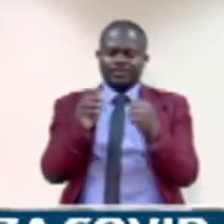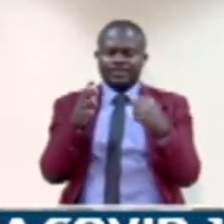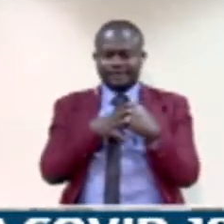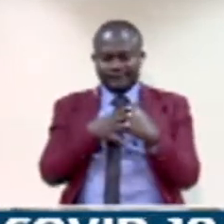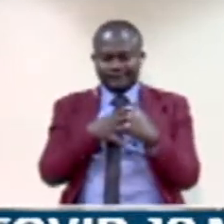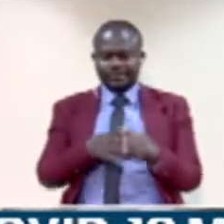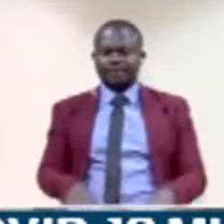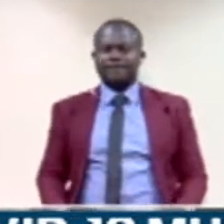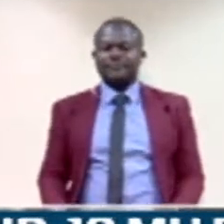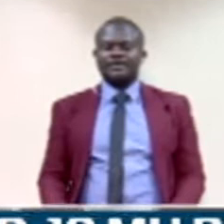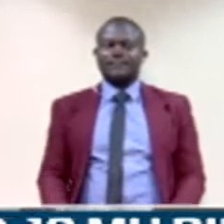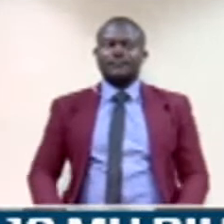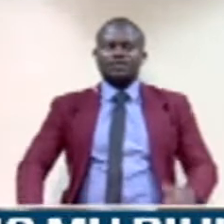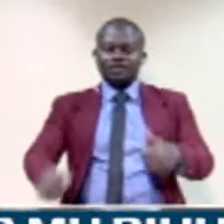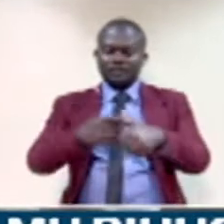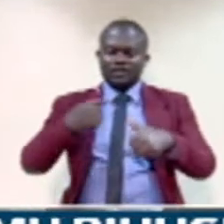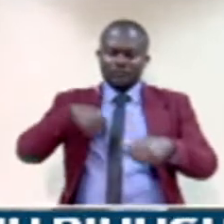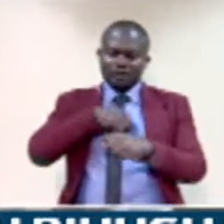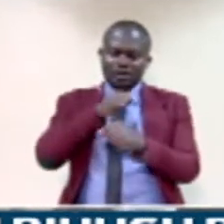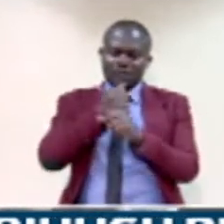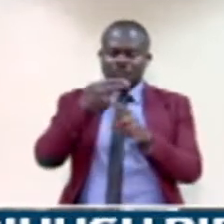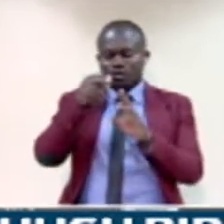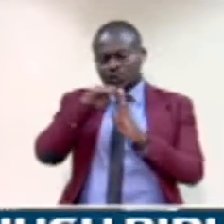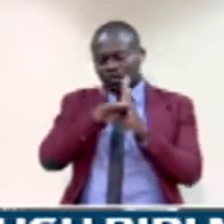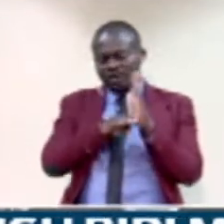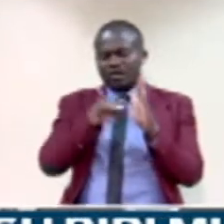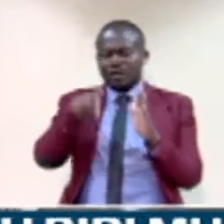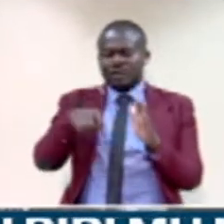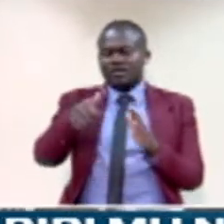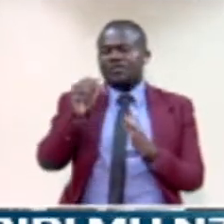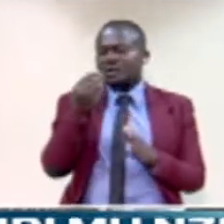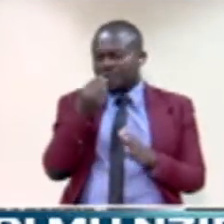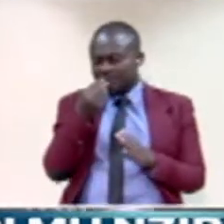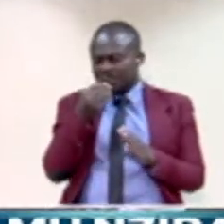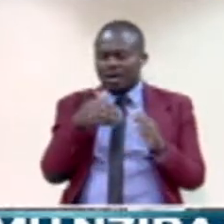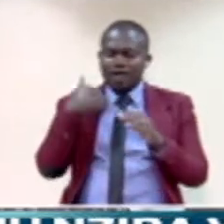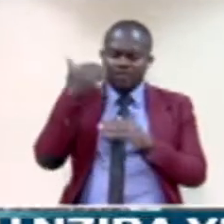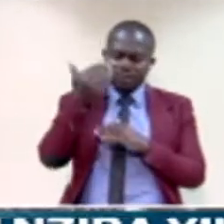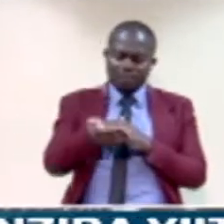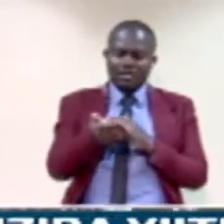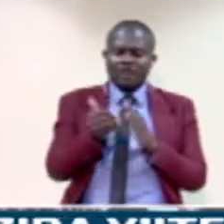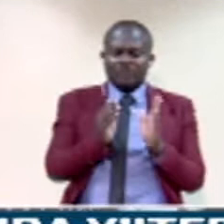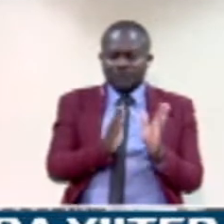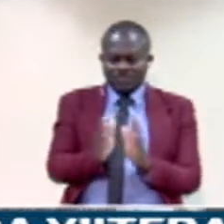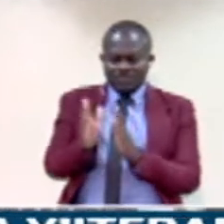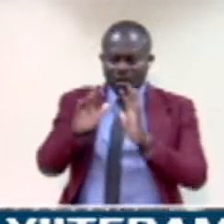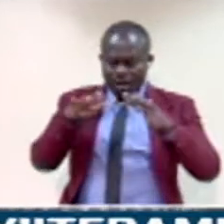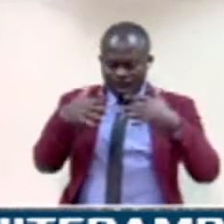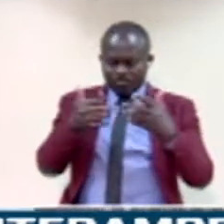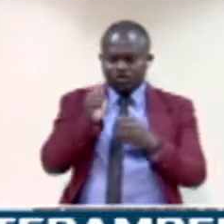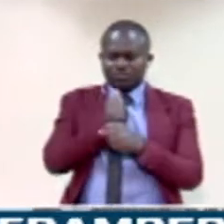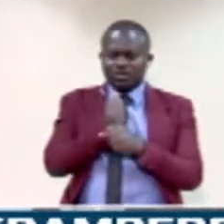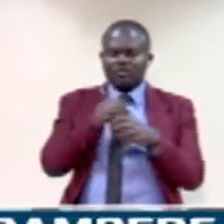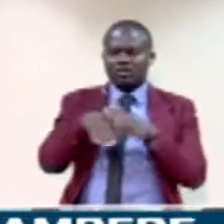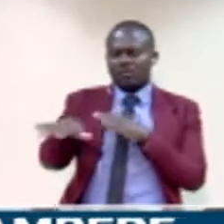Tubanje dukora urutonde rw'abakeneye ibyo biryo dabord, turangije noneho tuba twaranja uburyo ki tugomba kubikora mu